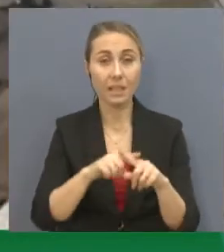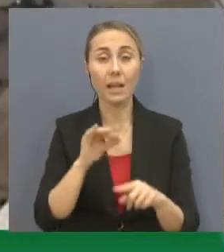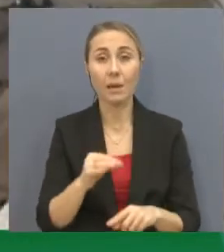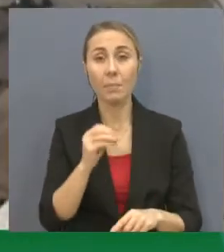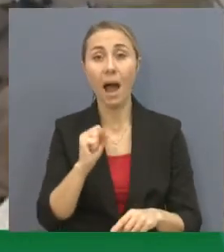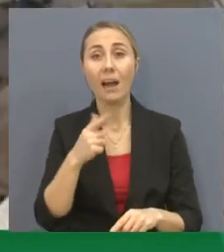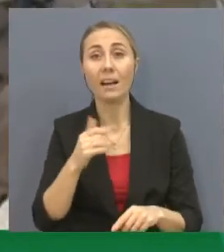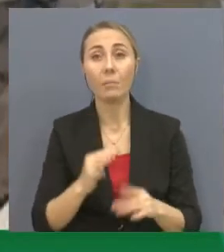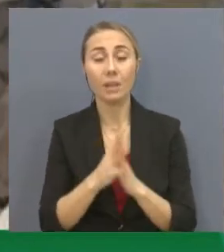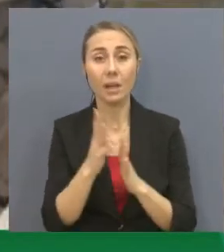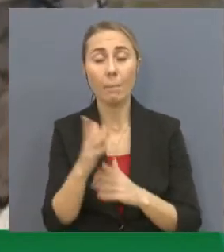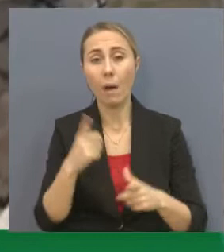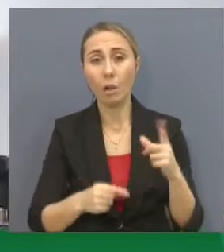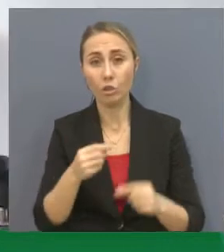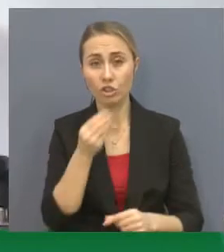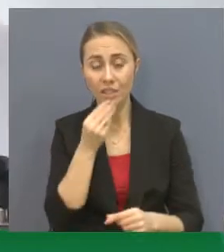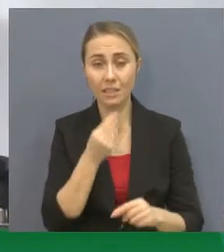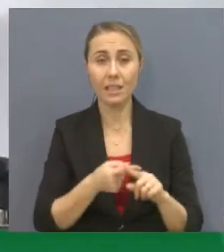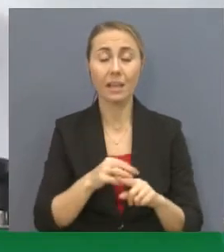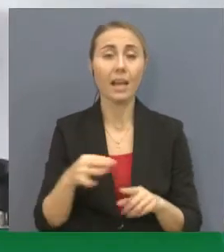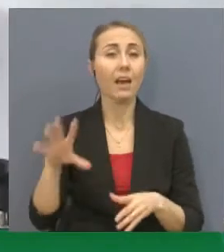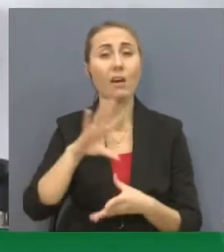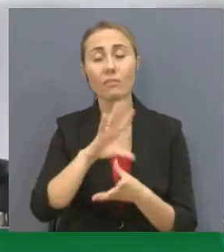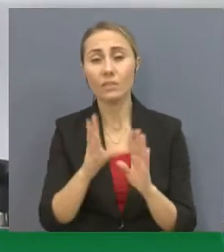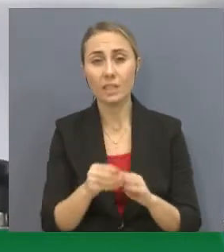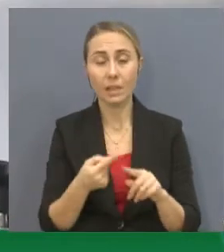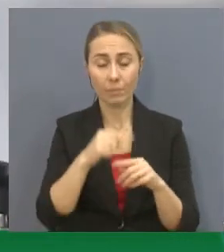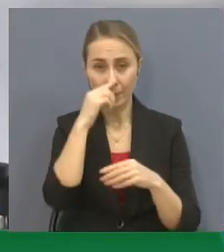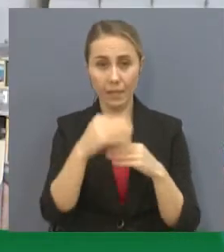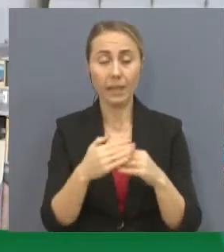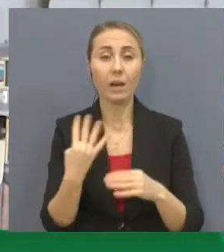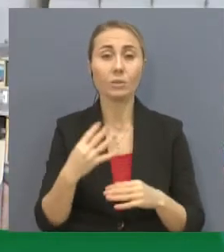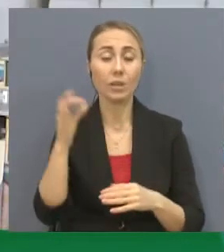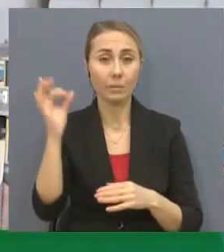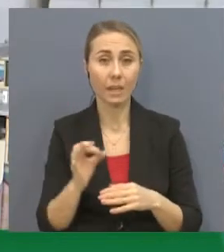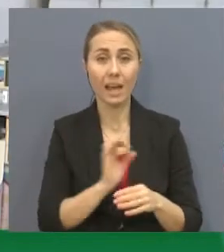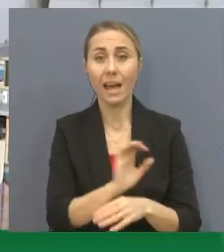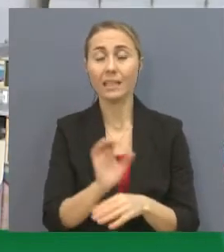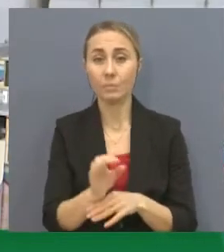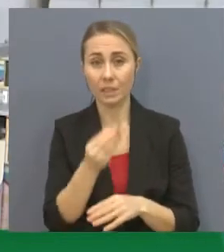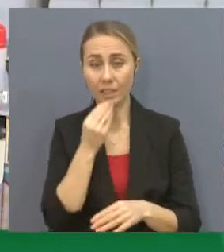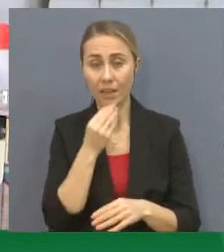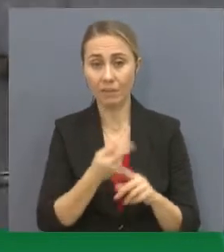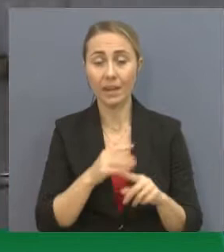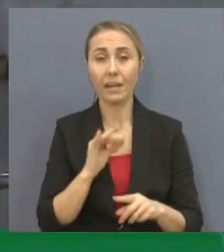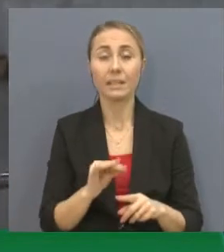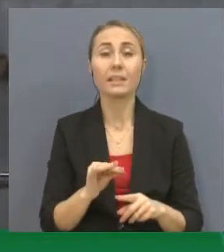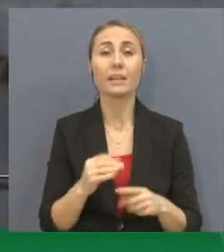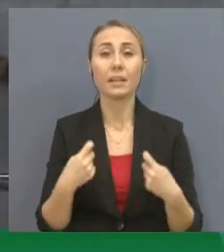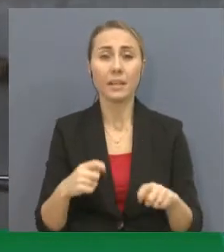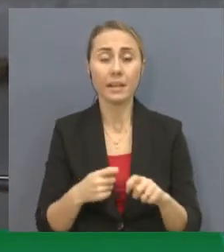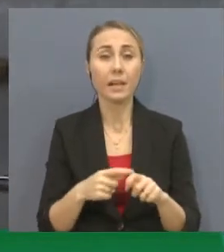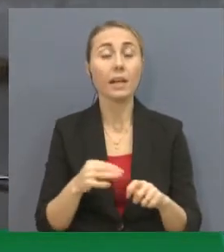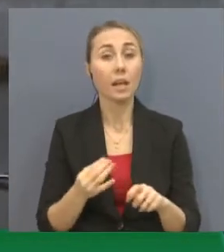комплекса молочные изделия в целом это составляет около 40 процентов экспортных товаров также сфере промышленности